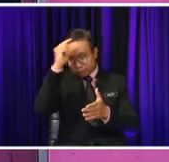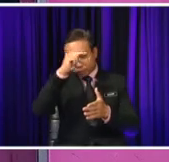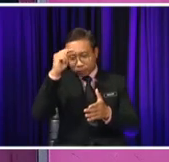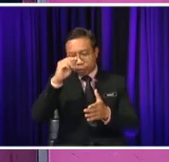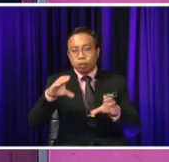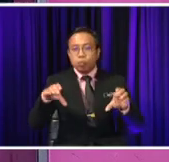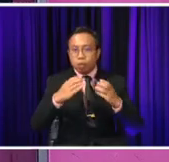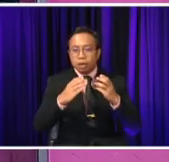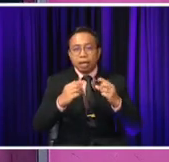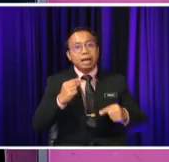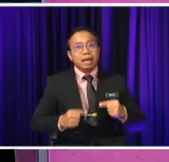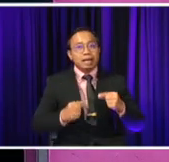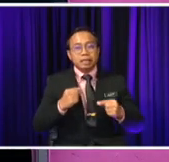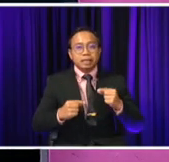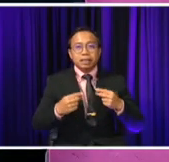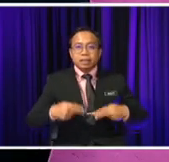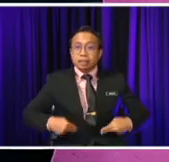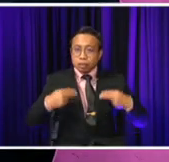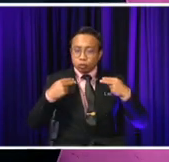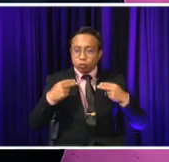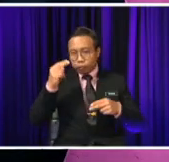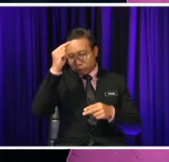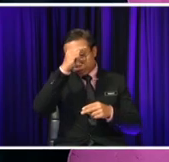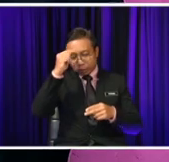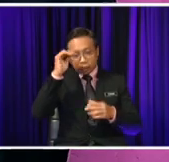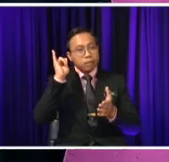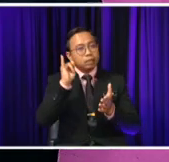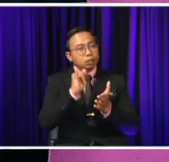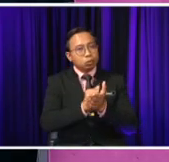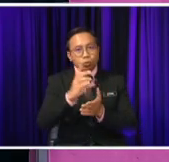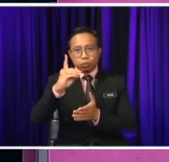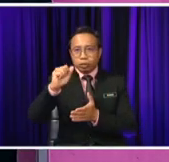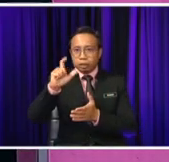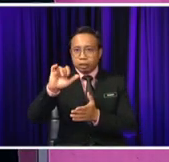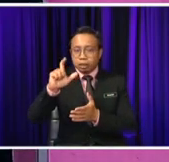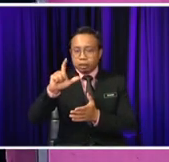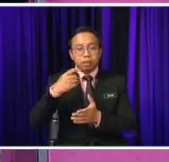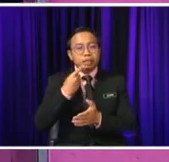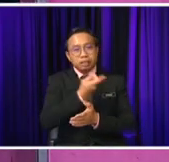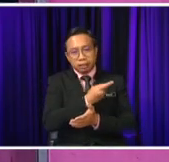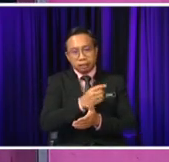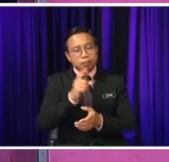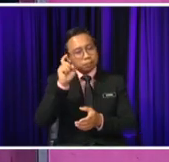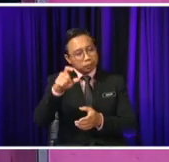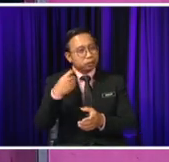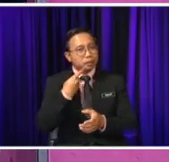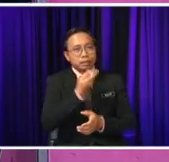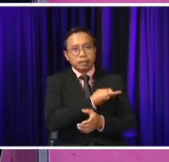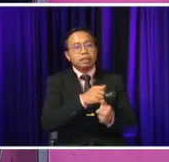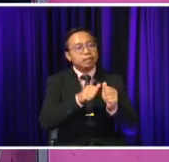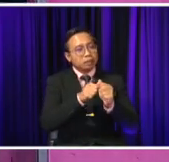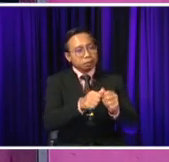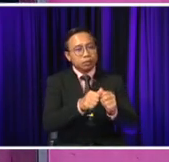kita butuh lebih Yes gaya hidup nabi itu adalah dalil gitu dari gaya hidup Nabi itulah yang cara kita mengikut daripada nabi